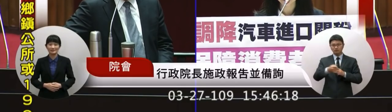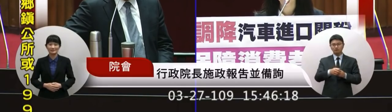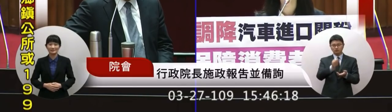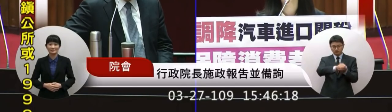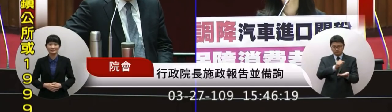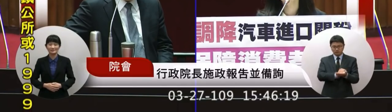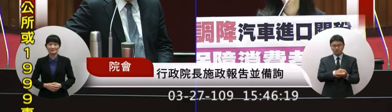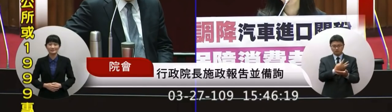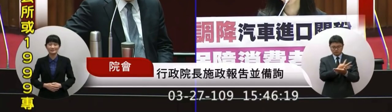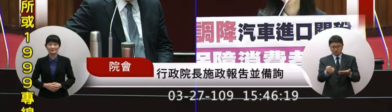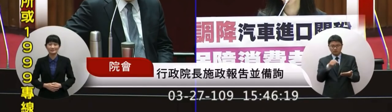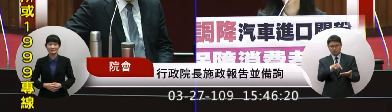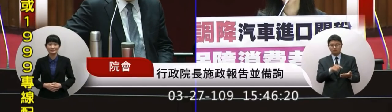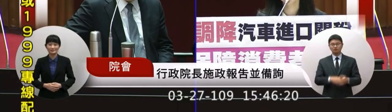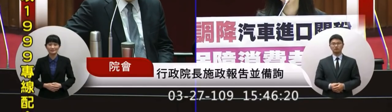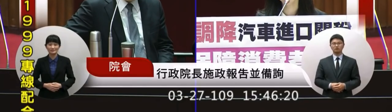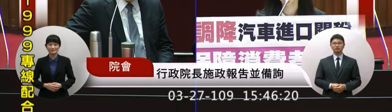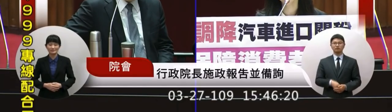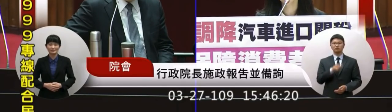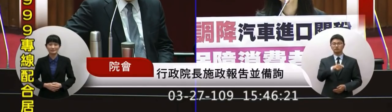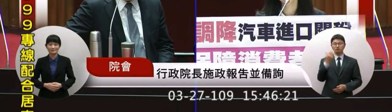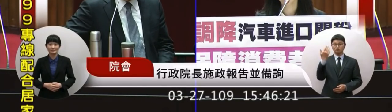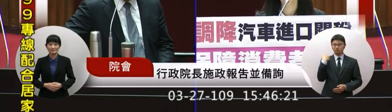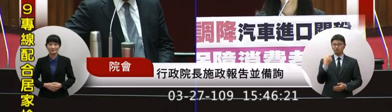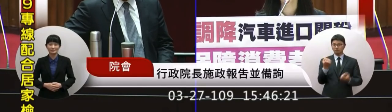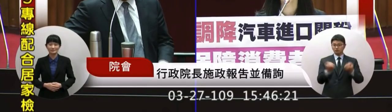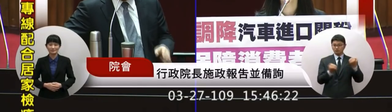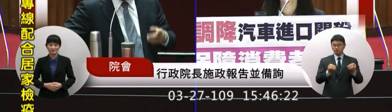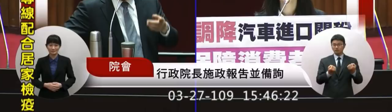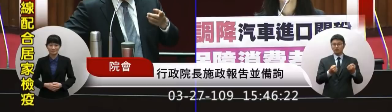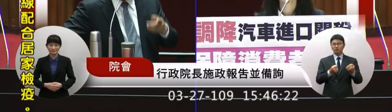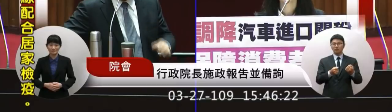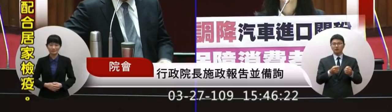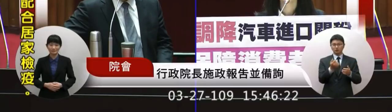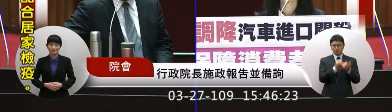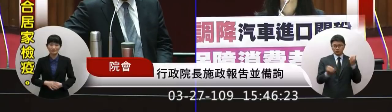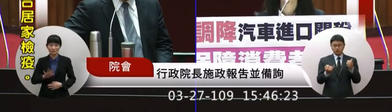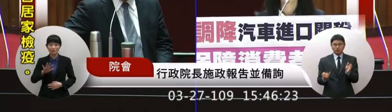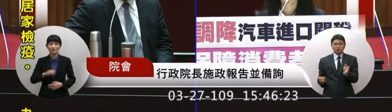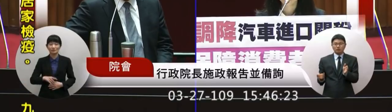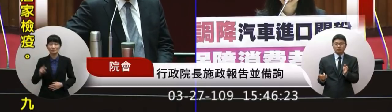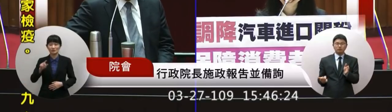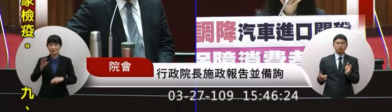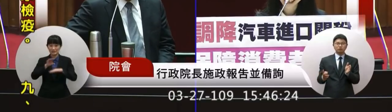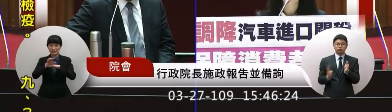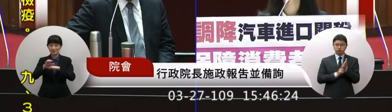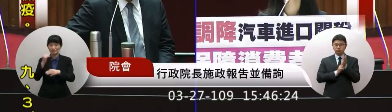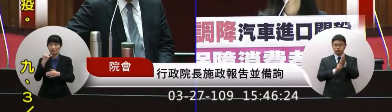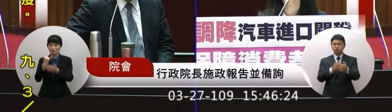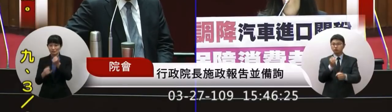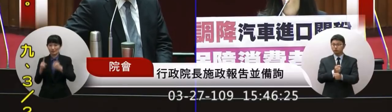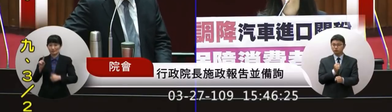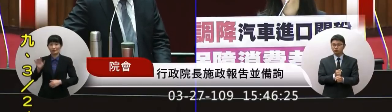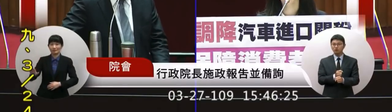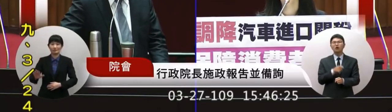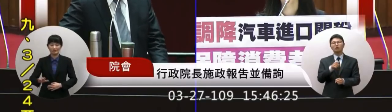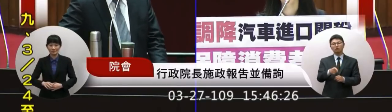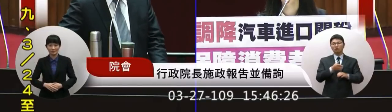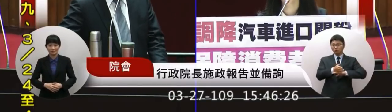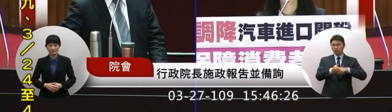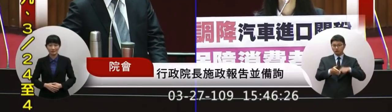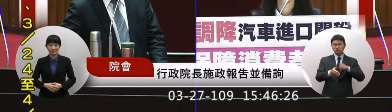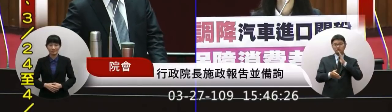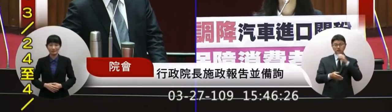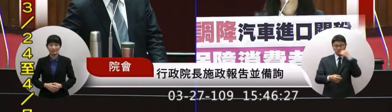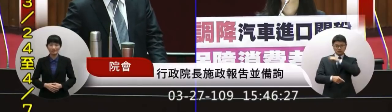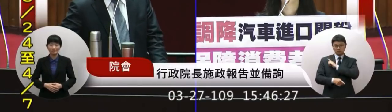那请，那不是你不是有开车载女儿去上班吗？那台不是你的车。 A1 查某囝的车。 那台是进口车还是国